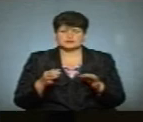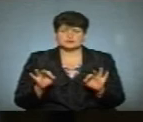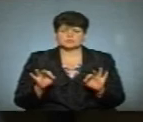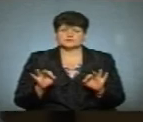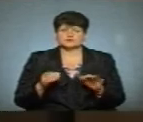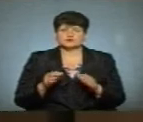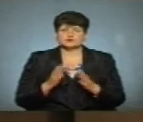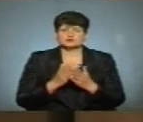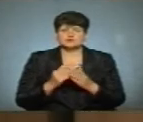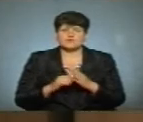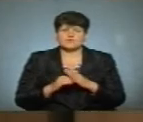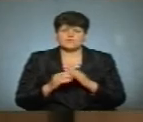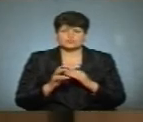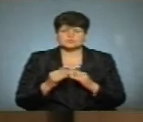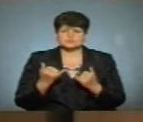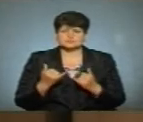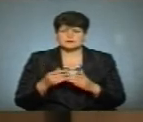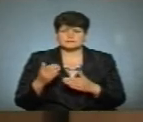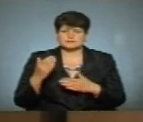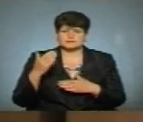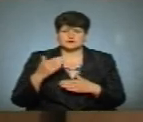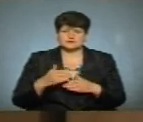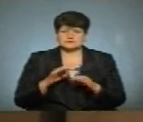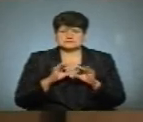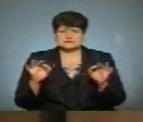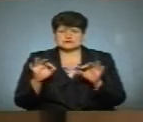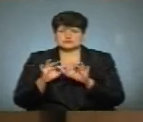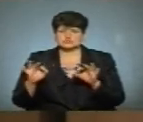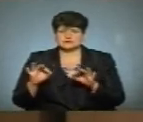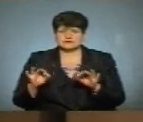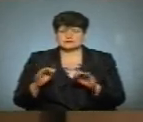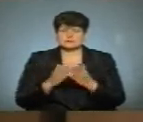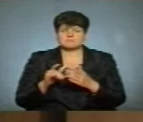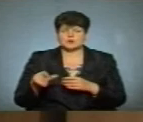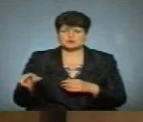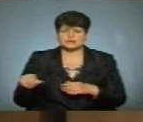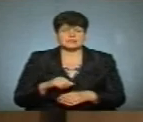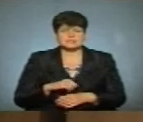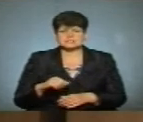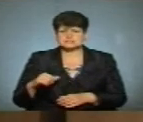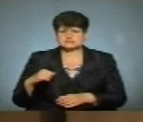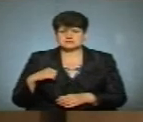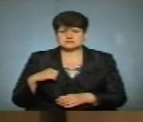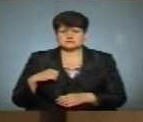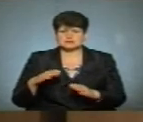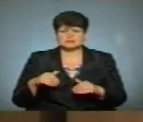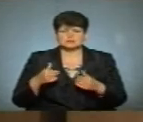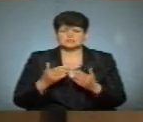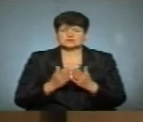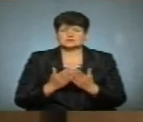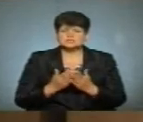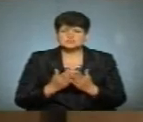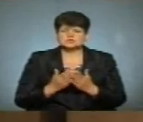книжкового фонду, він зараз перегорожений стрічками, і бібліотекарі самі надають книжки,